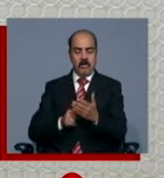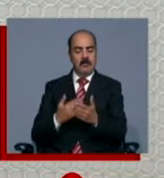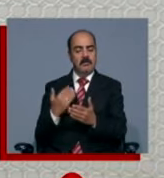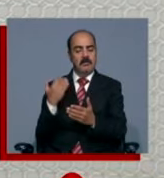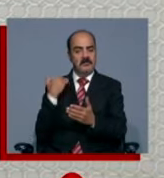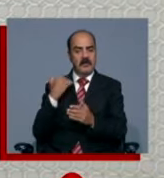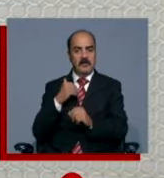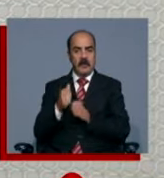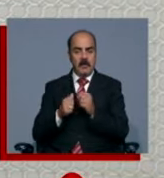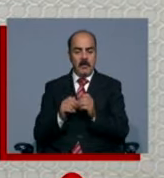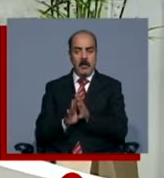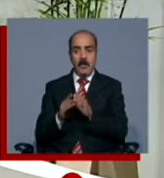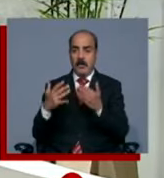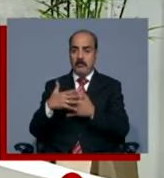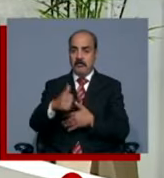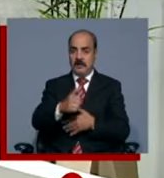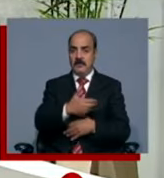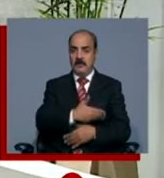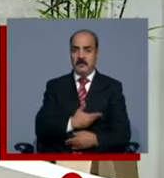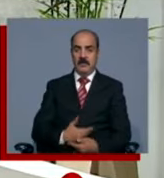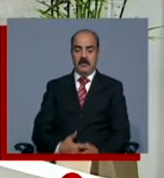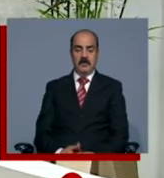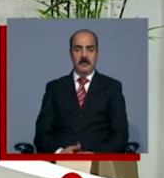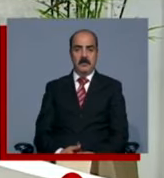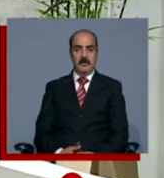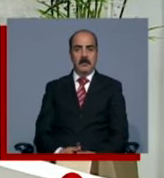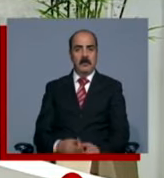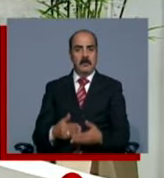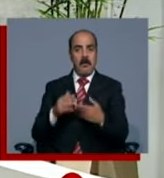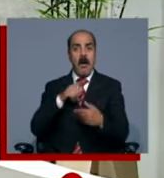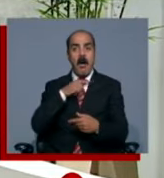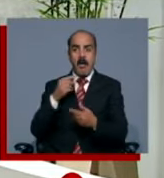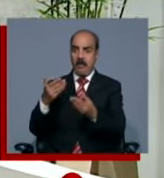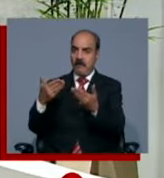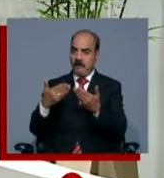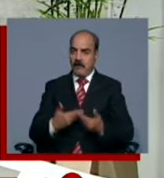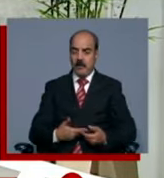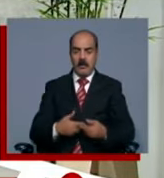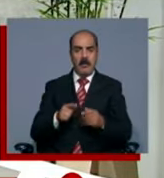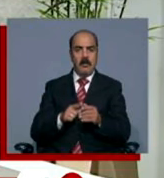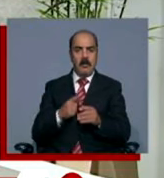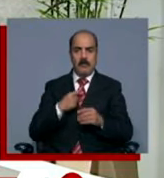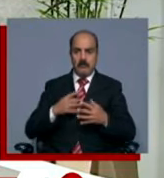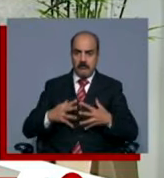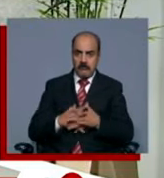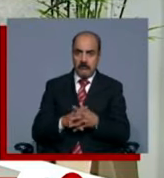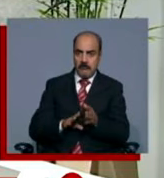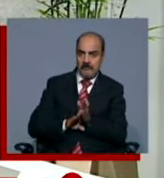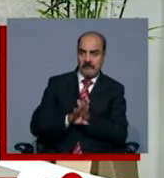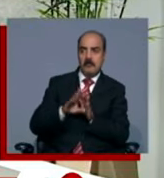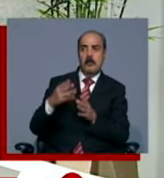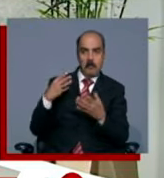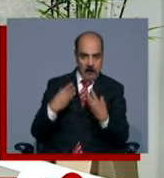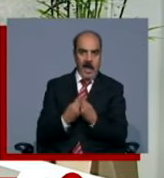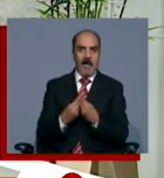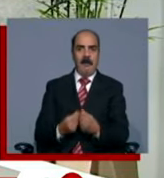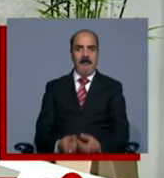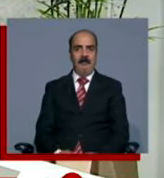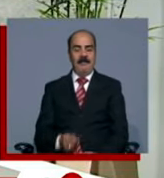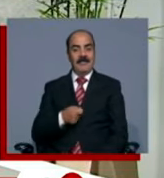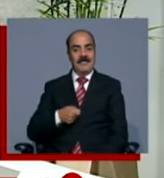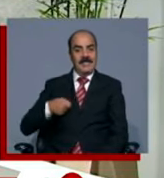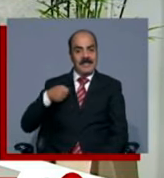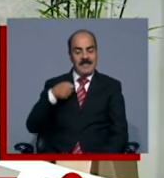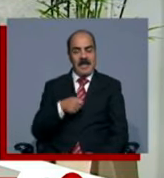لتحسين مناخ الاستثمار وتعزيز دور القطاع الخاص في قيادة التنمية الاقتصادية، فضلا عن